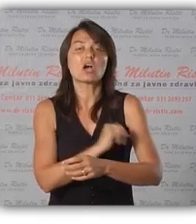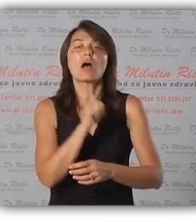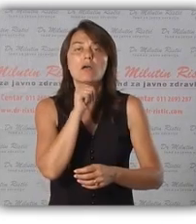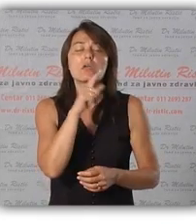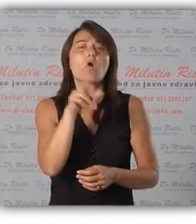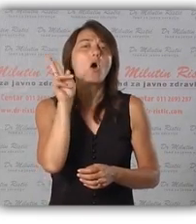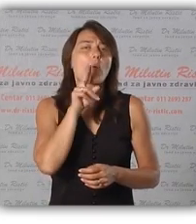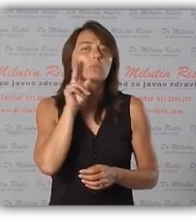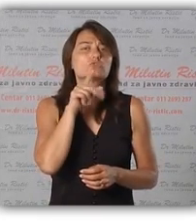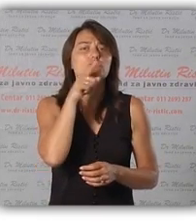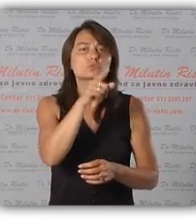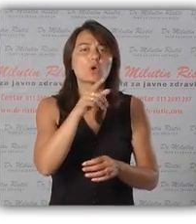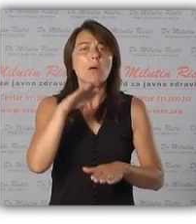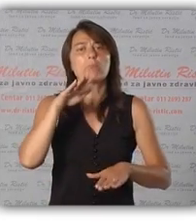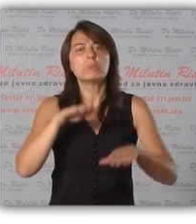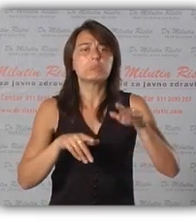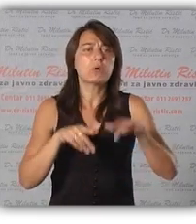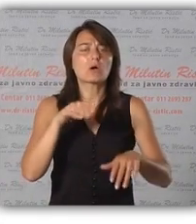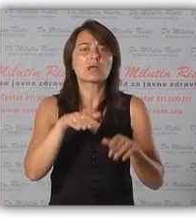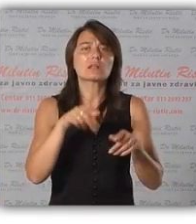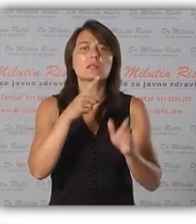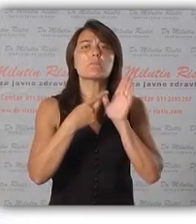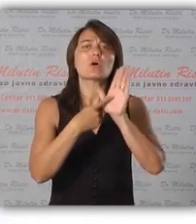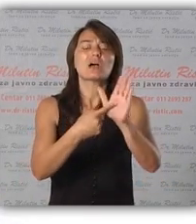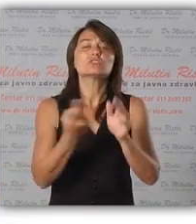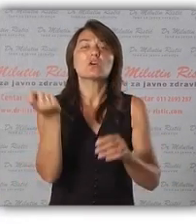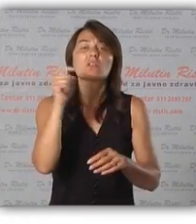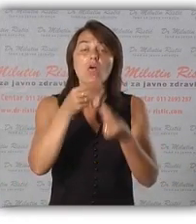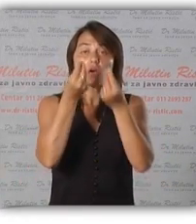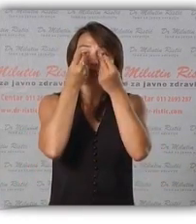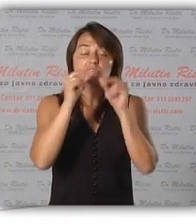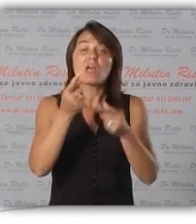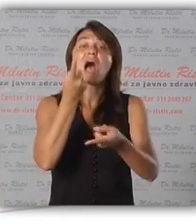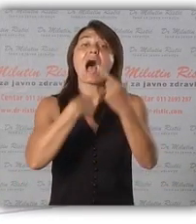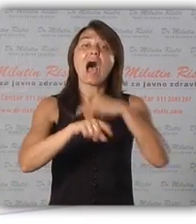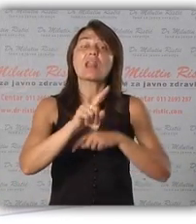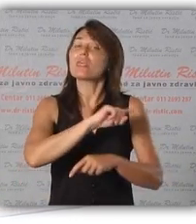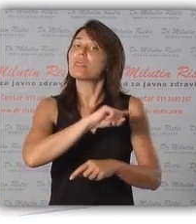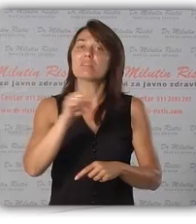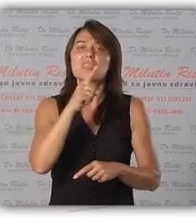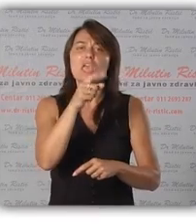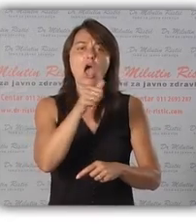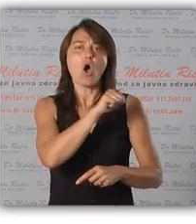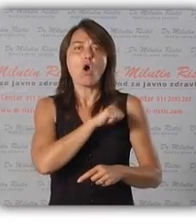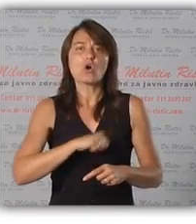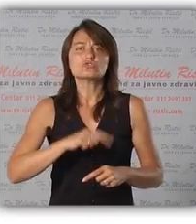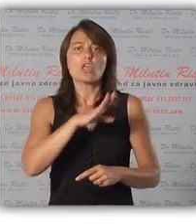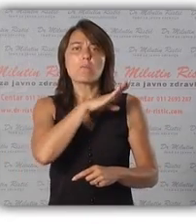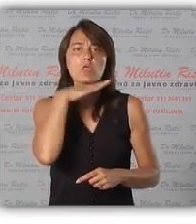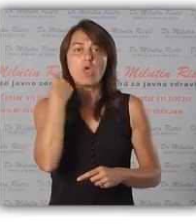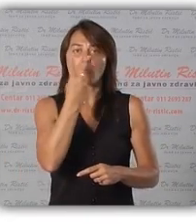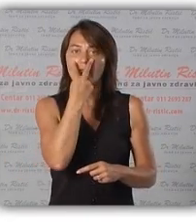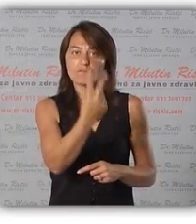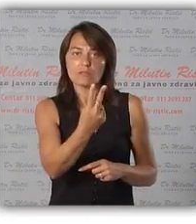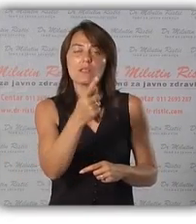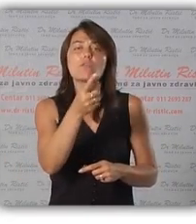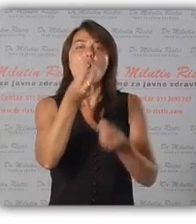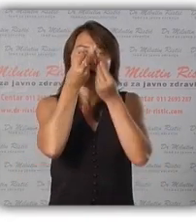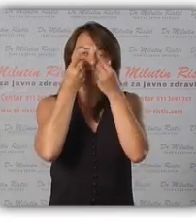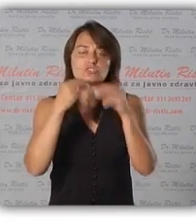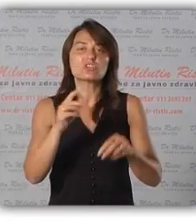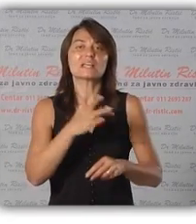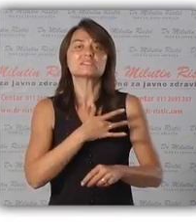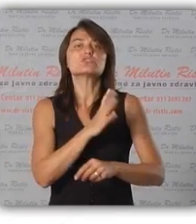mišića i obično su to pokreti koji pokazuju da je došlo do oštećenja, ali opet da nije taj ožiljak tako jako izražen